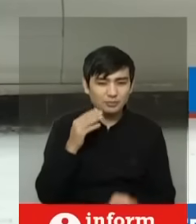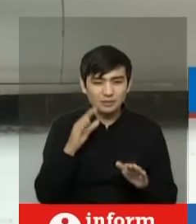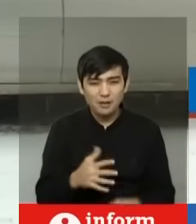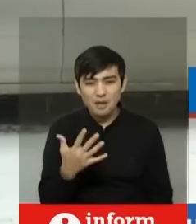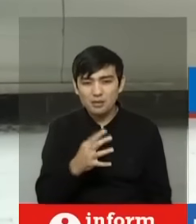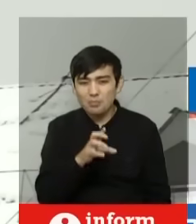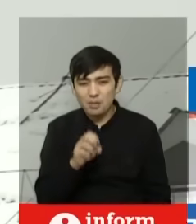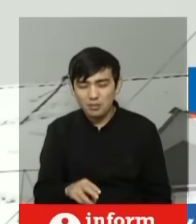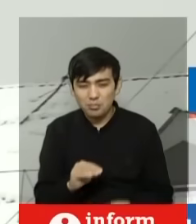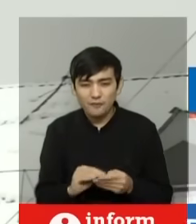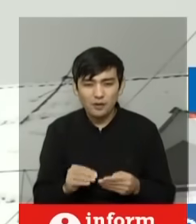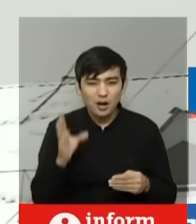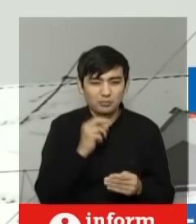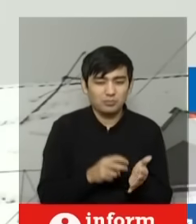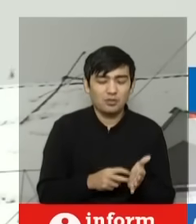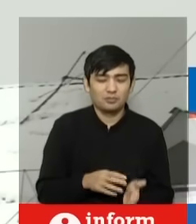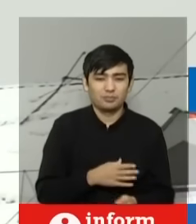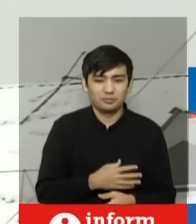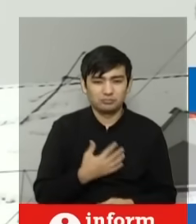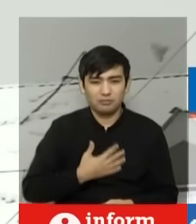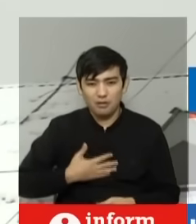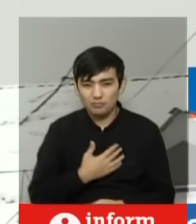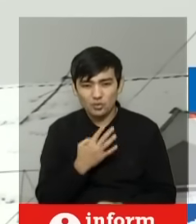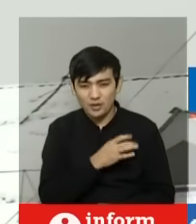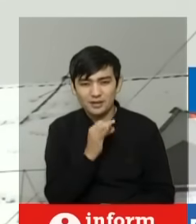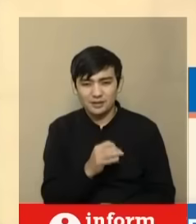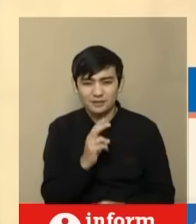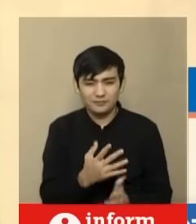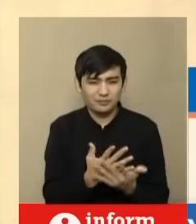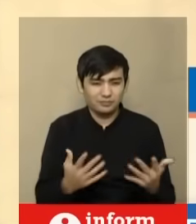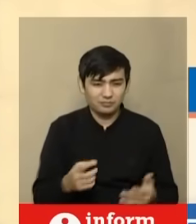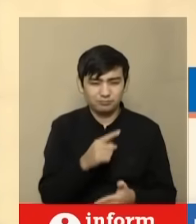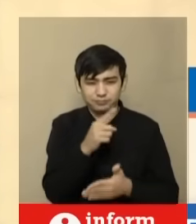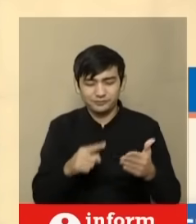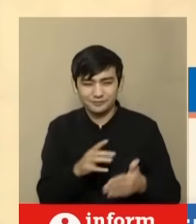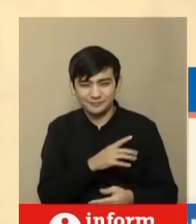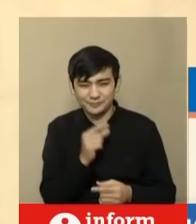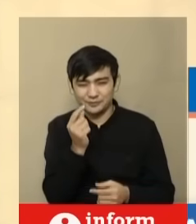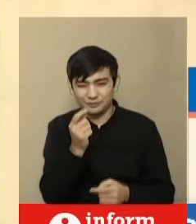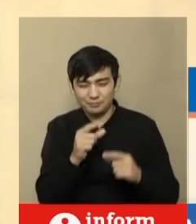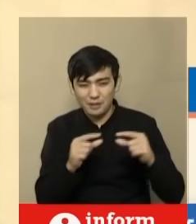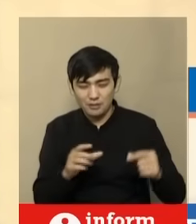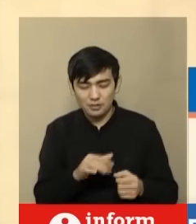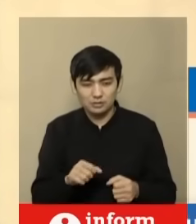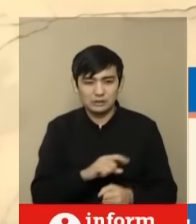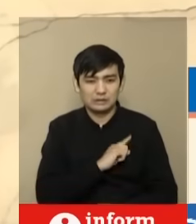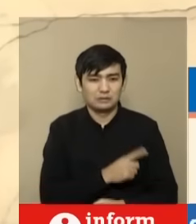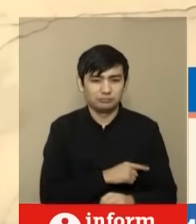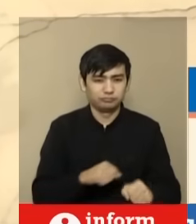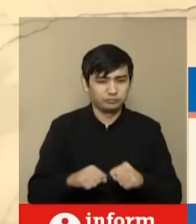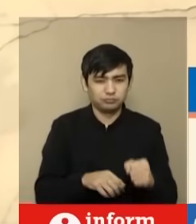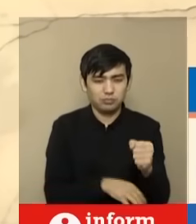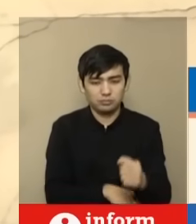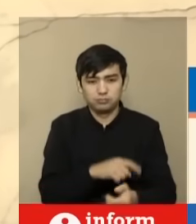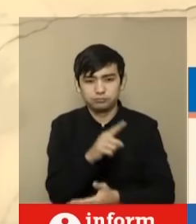балдық зілзала қайталана ма деген қауіп басым дейді. Тіпті кейбір үйлердің қабырғасында бұрыннан пайда болған жарықтар бар екен. Қуаты күшті дүмпулерден